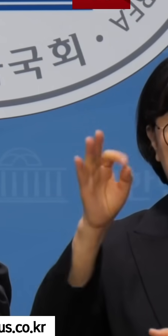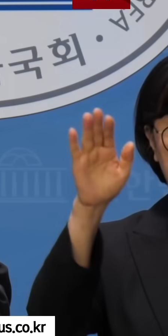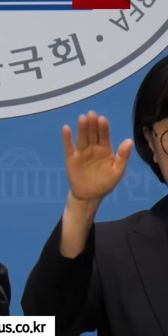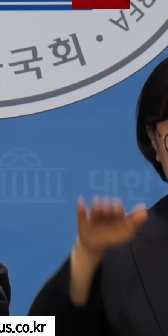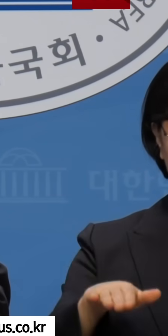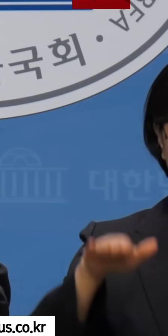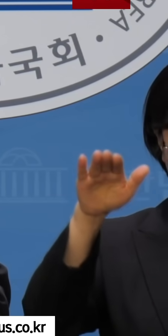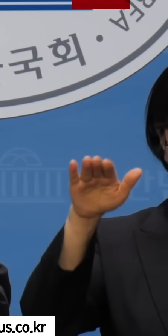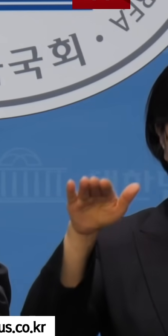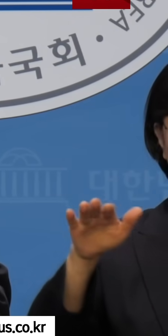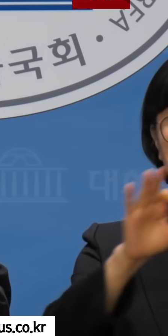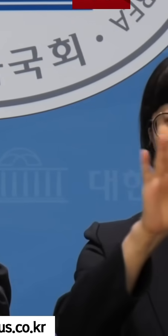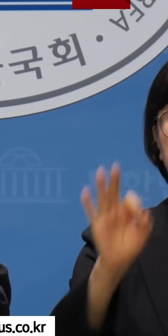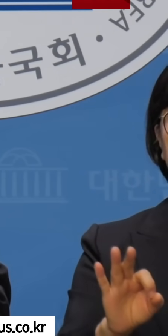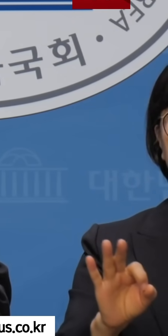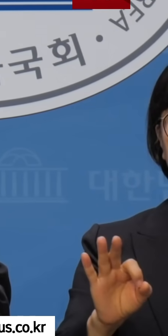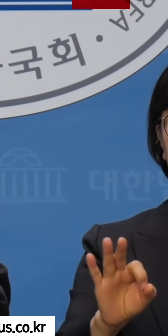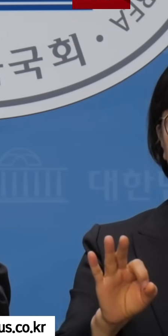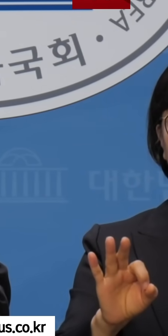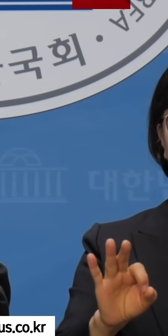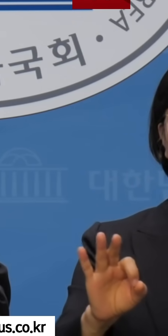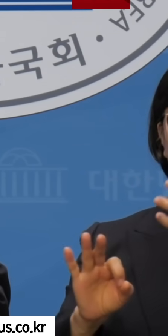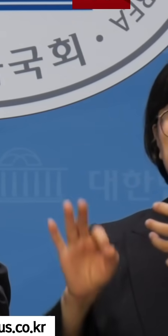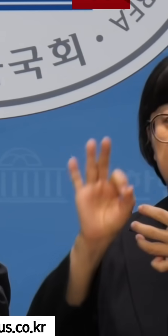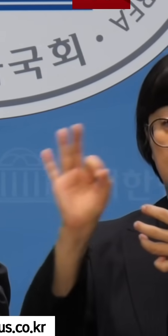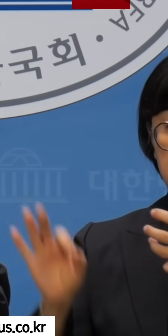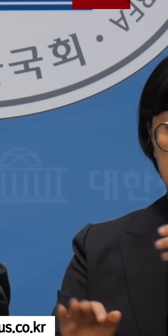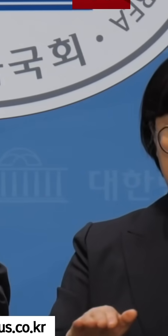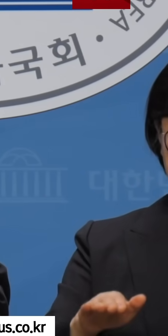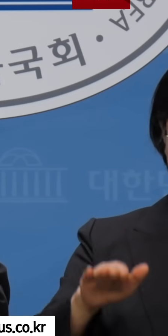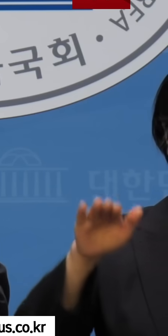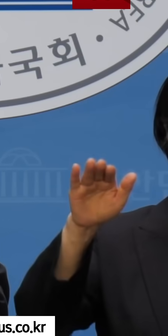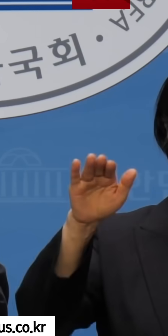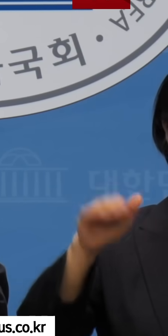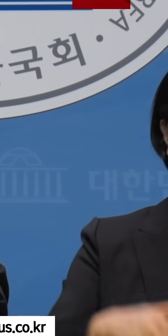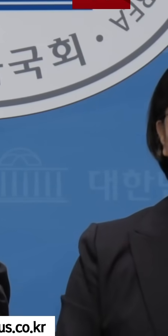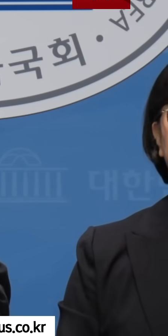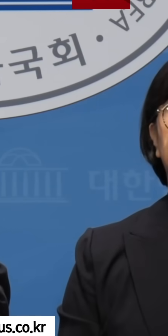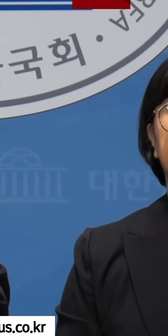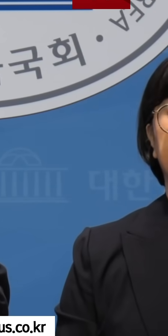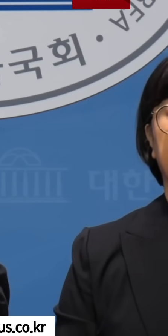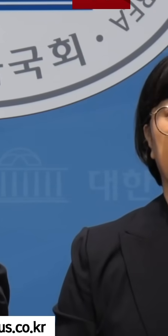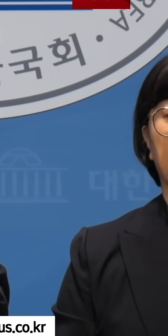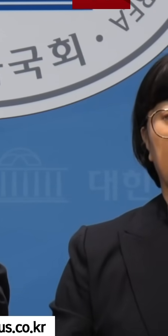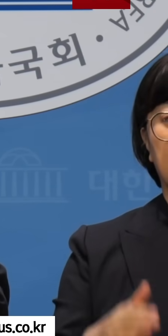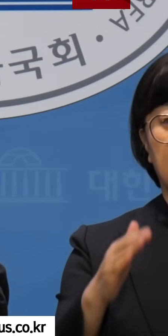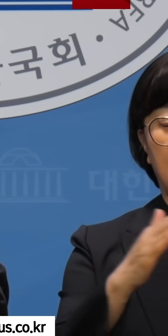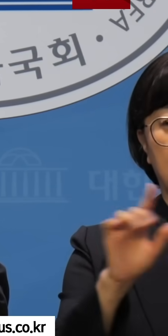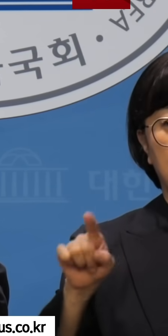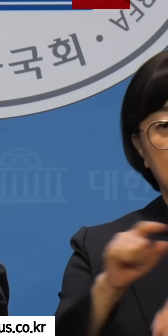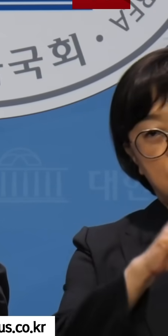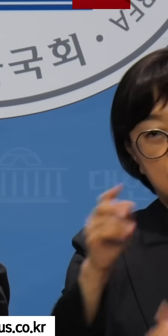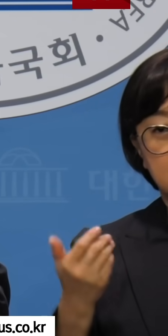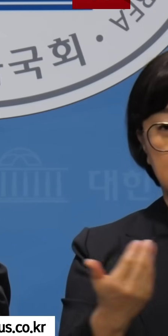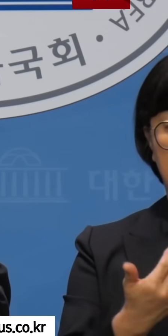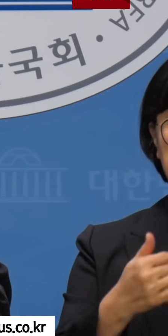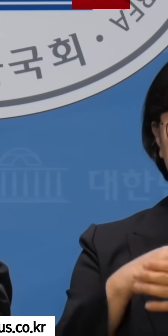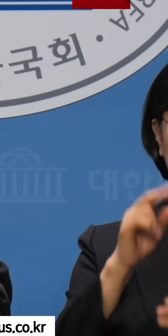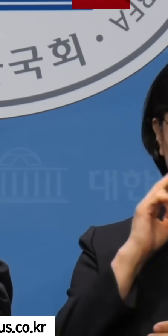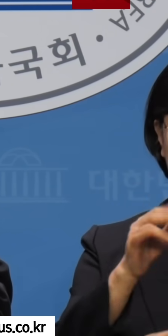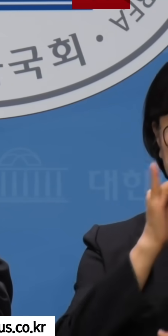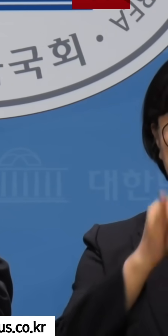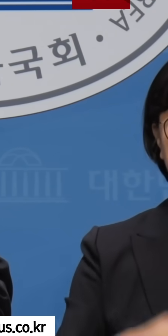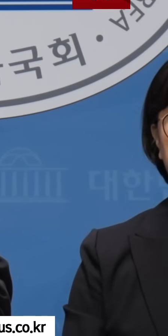격차는 50%에서 80%로 더 벌어졌습니다. 부동산 양극화도 심해졌습니다.